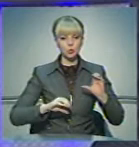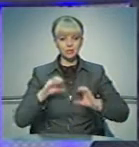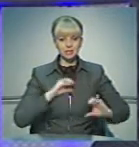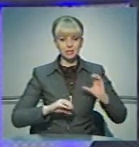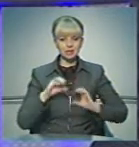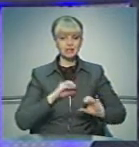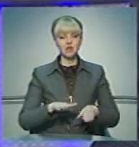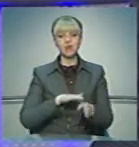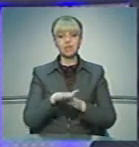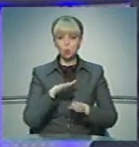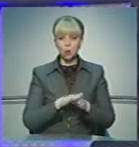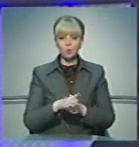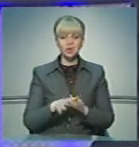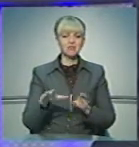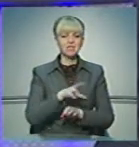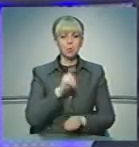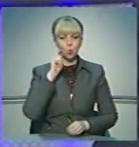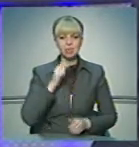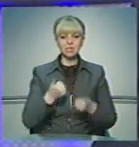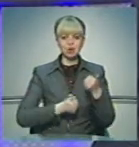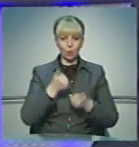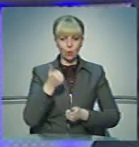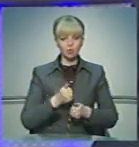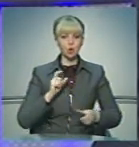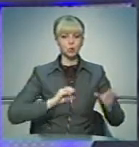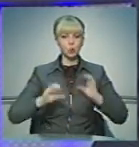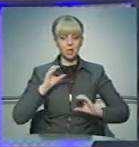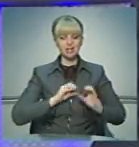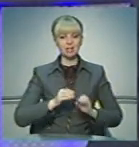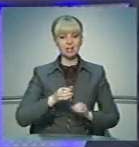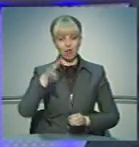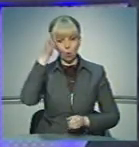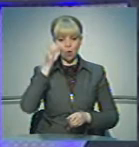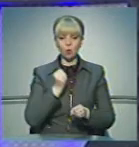Юрія Федьковича відбувається всеукраїнський конкурс студентських наукових